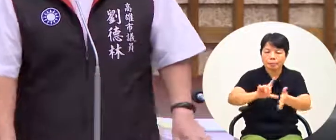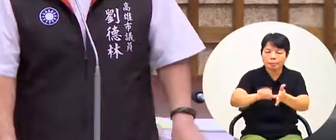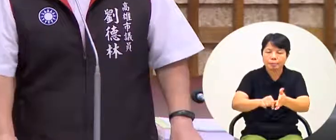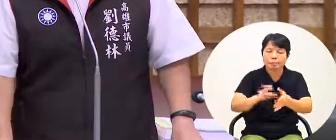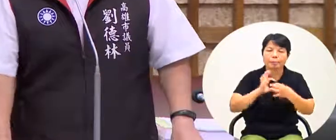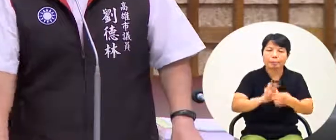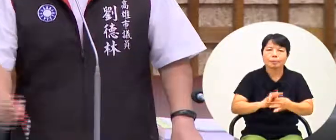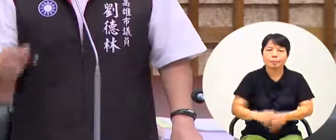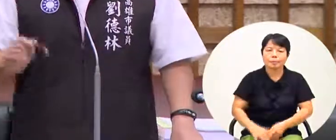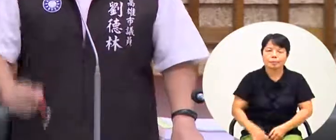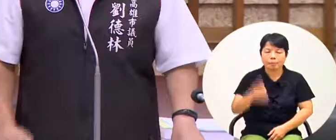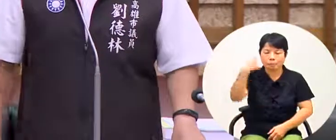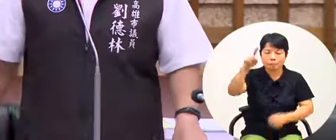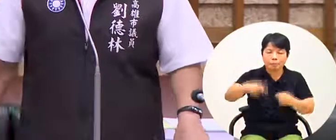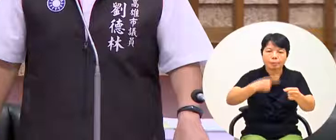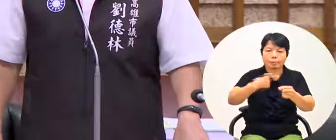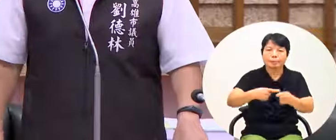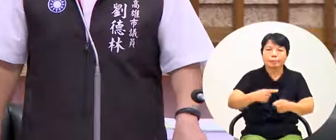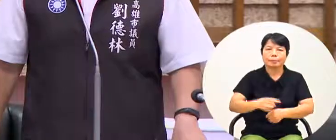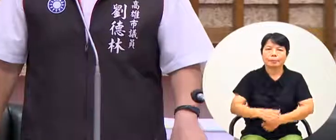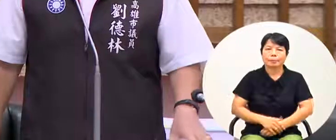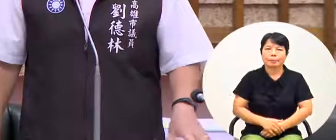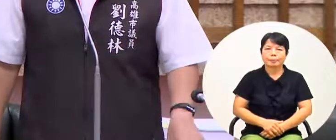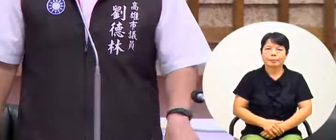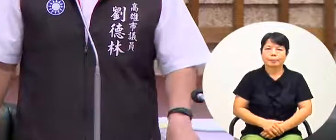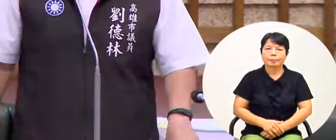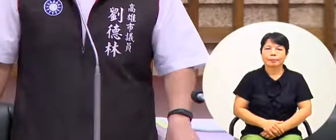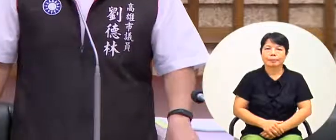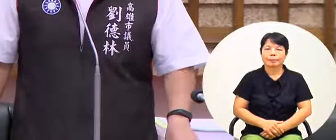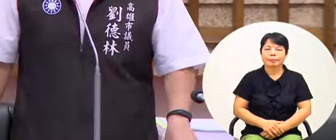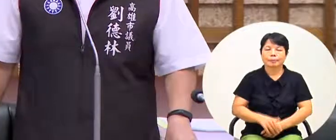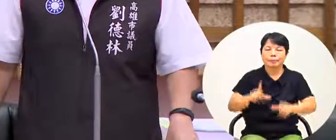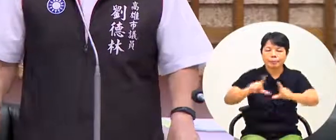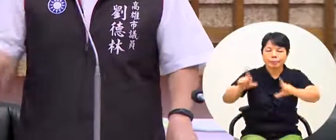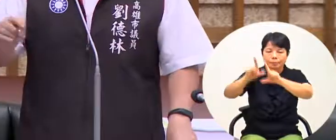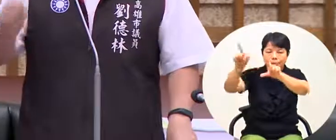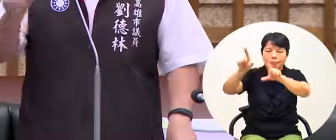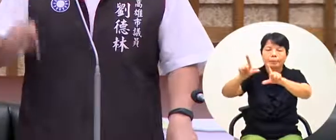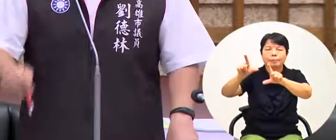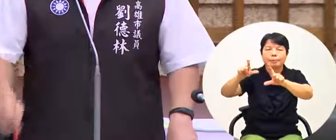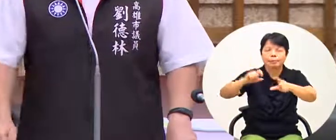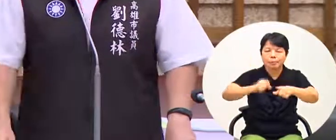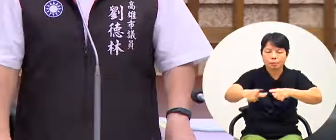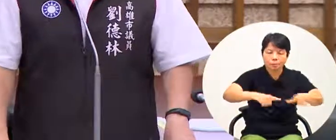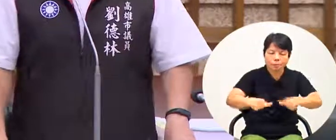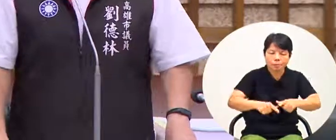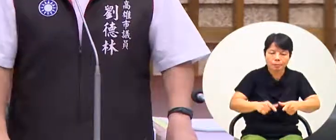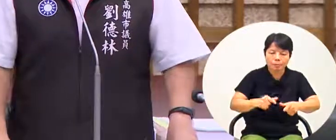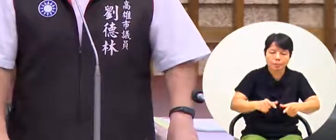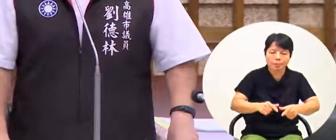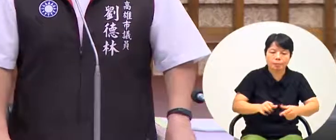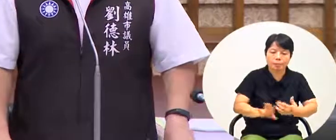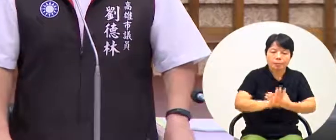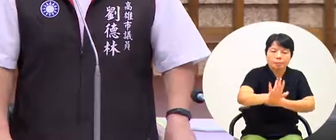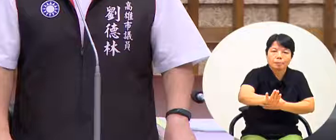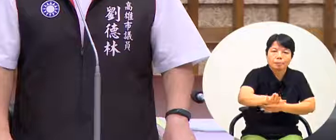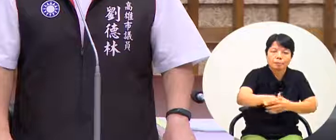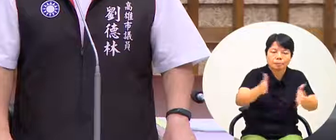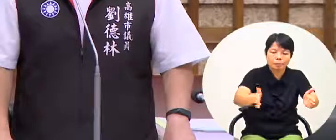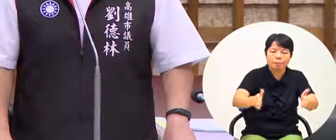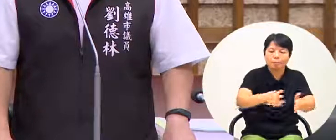想说明年大东公园后段的一个改造有没有纳入这一次的计